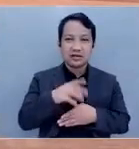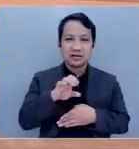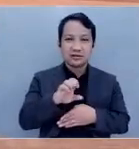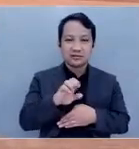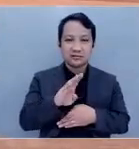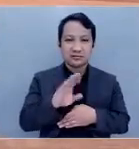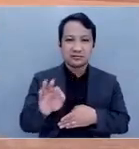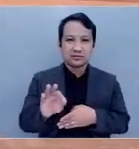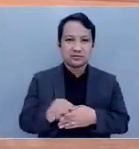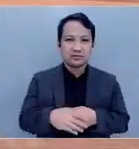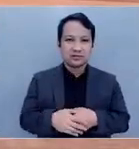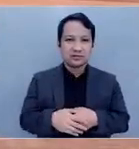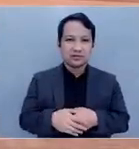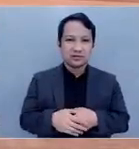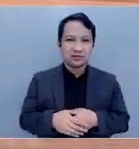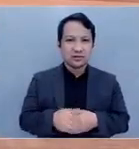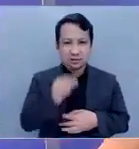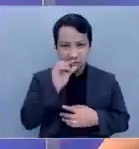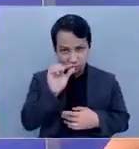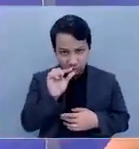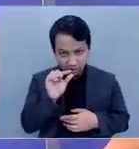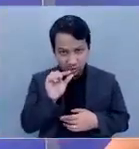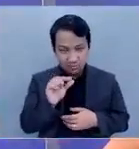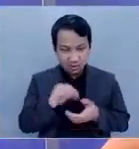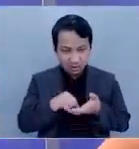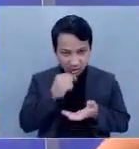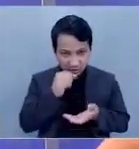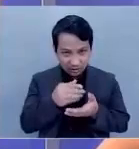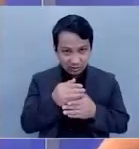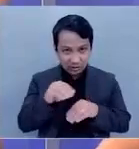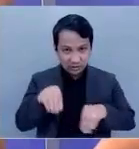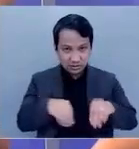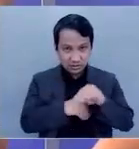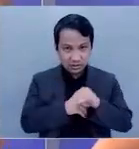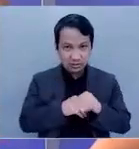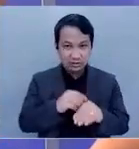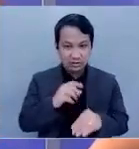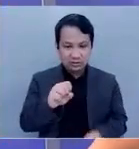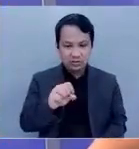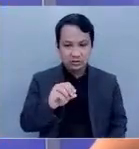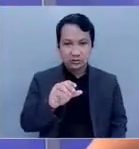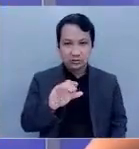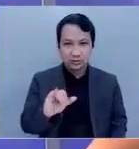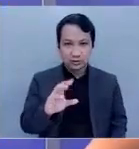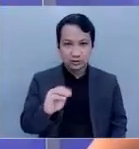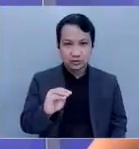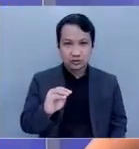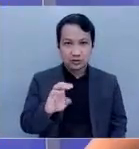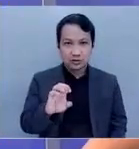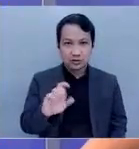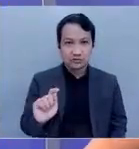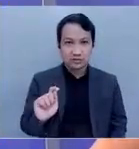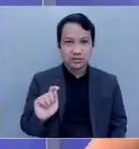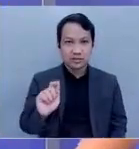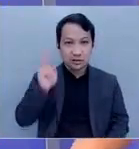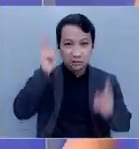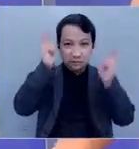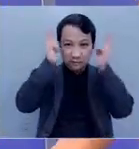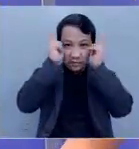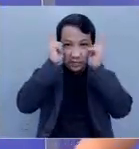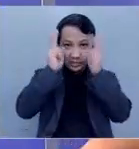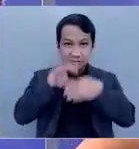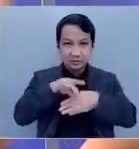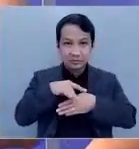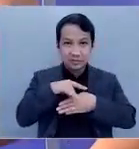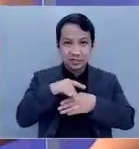kanila? Unti-unti lang. Pwede ka mag-substitute ng ating soy meat. Pwede rin naman yan. Meron tayong mga veggie meat na nagagawa